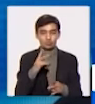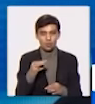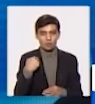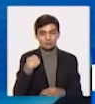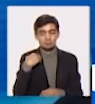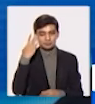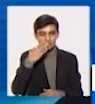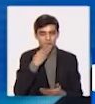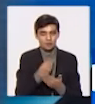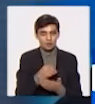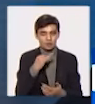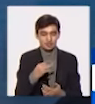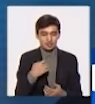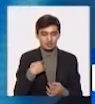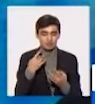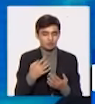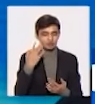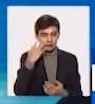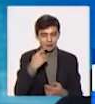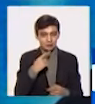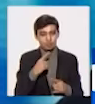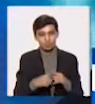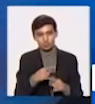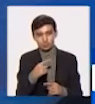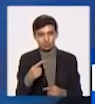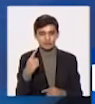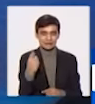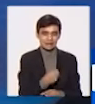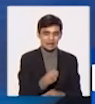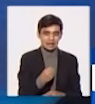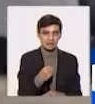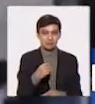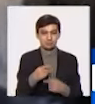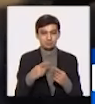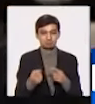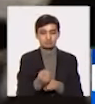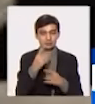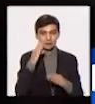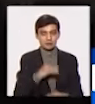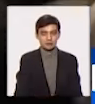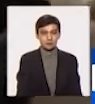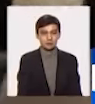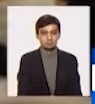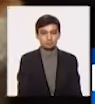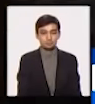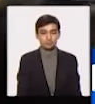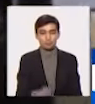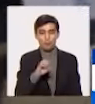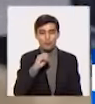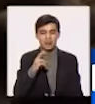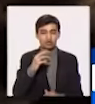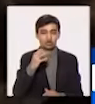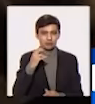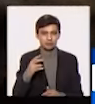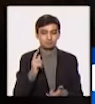прогноз. Вот, это прогноз. Плюс-минус одна неделя туда. Бекшин Мырза, бұл